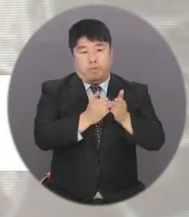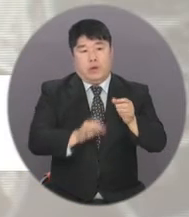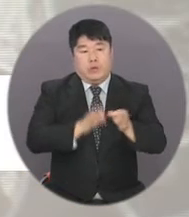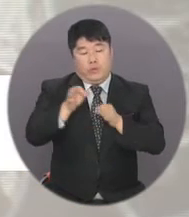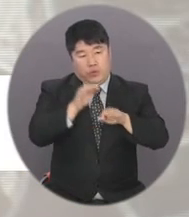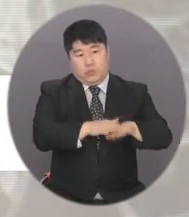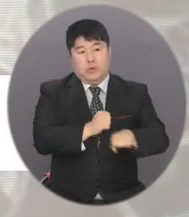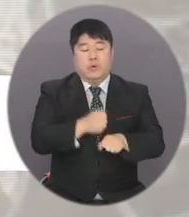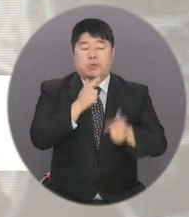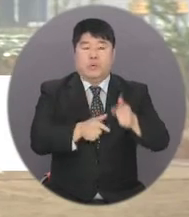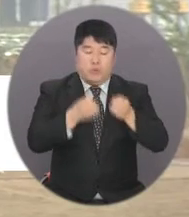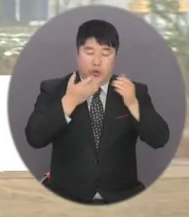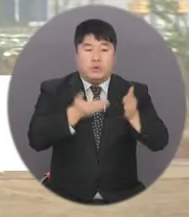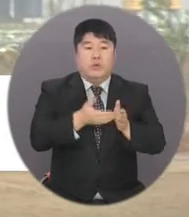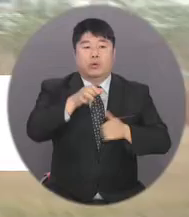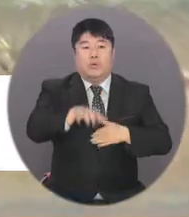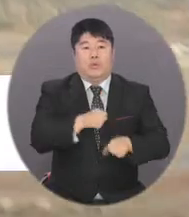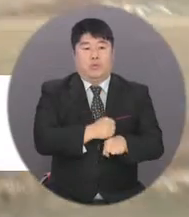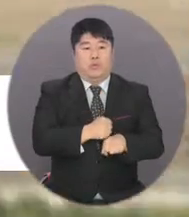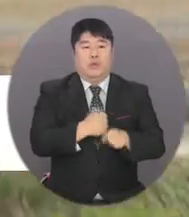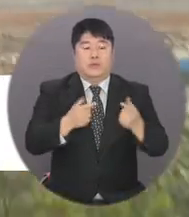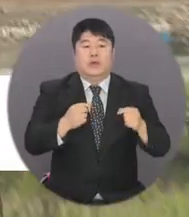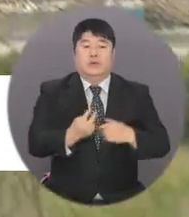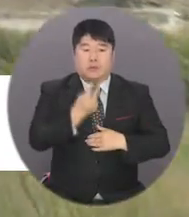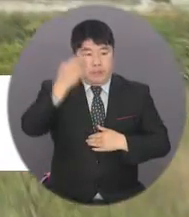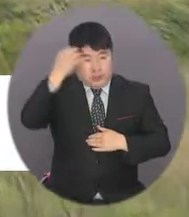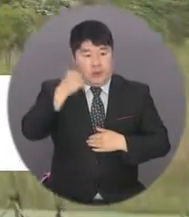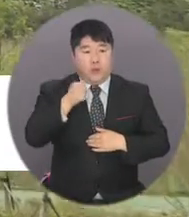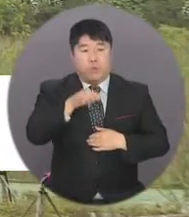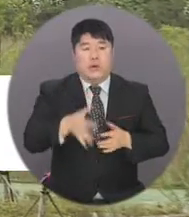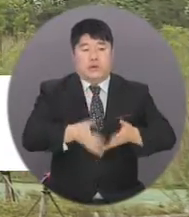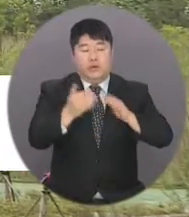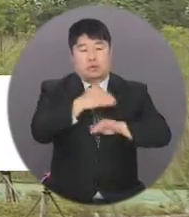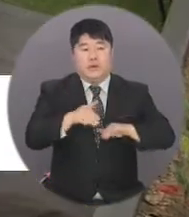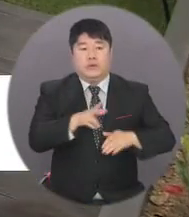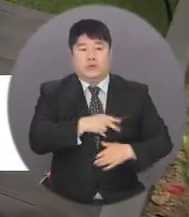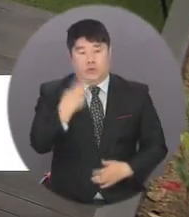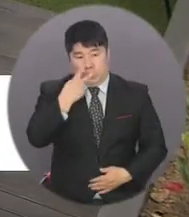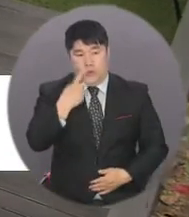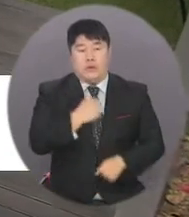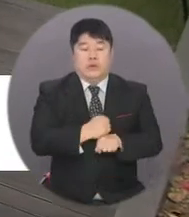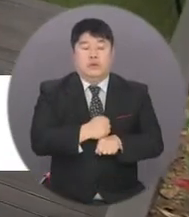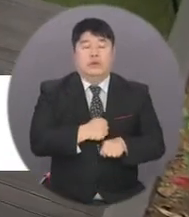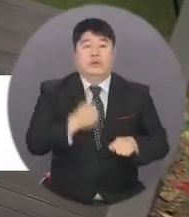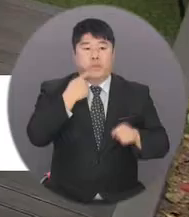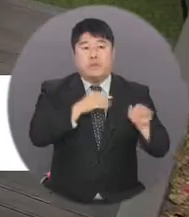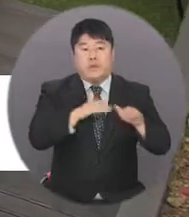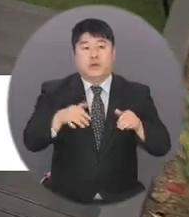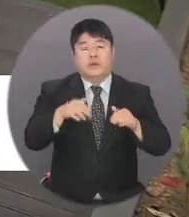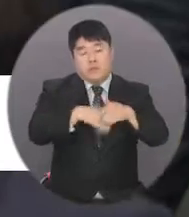거치될 목포 신항만 배후부지와 가칭 세월호 생명기억관 건립 계획 등을 점검한 의원들은 해양수산부와